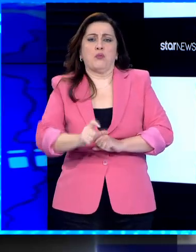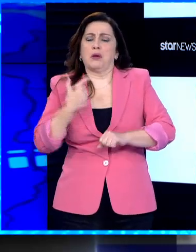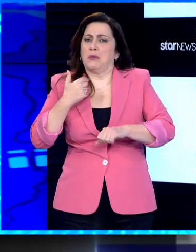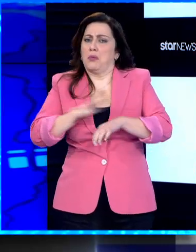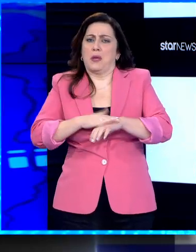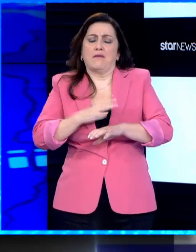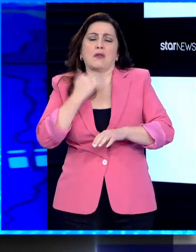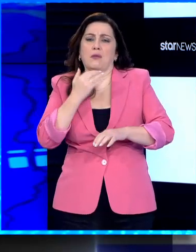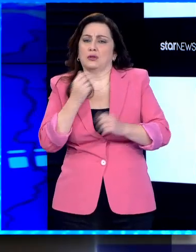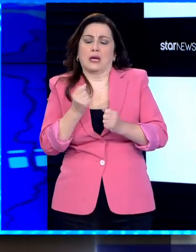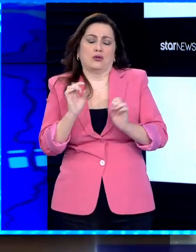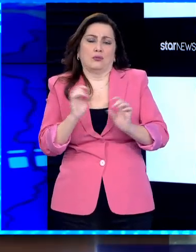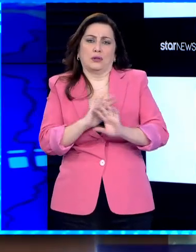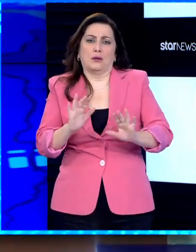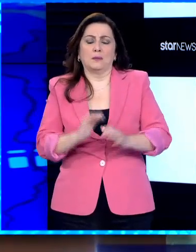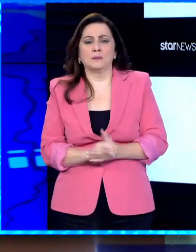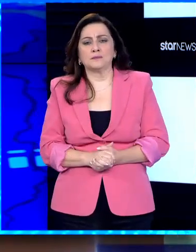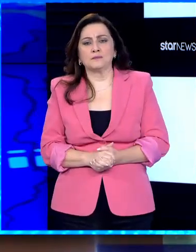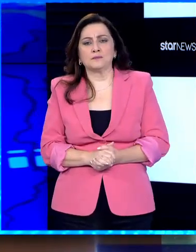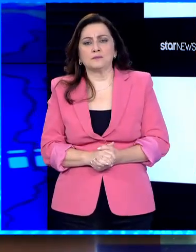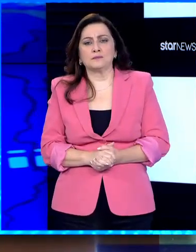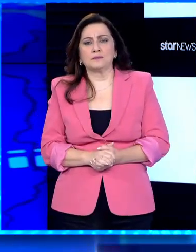δεν μπόρεσε να αντιδράσει.